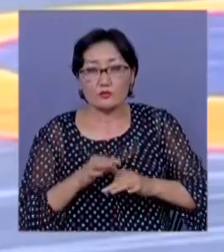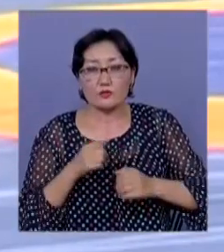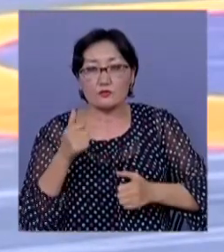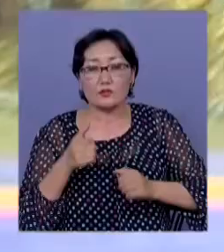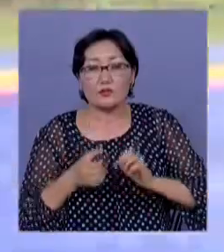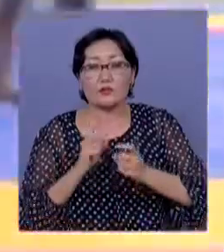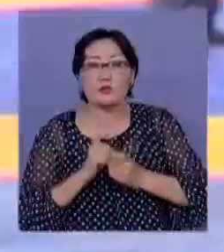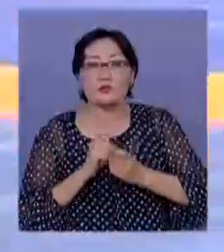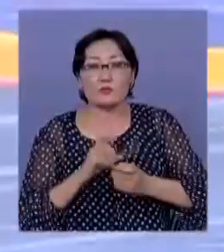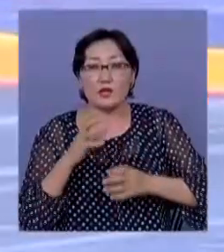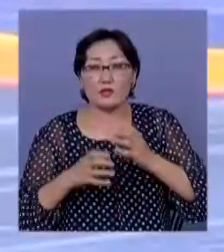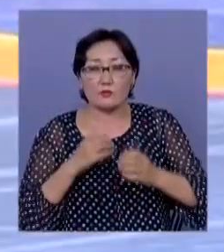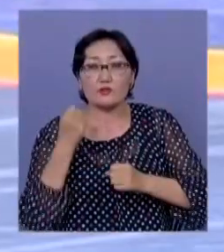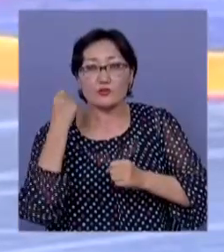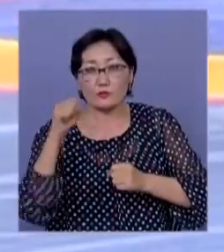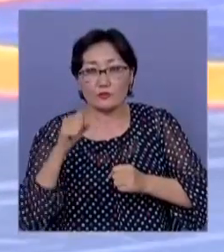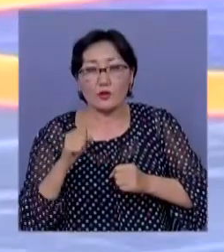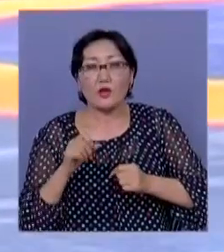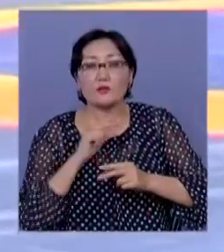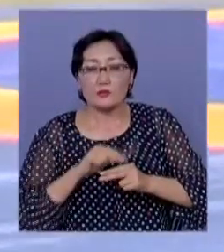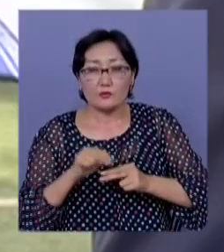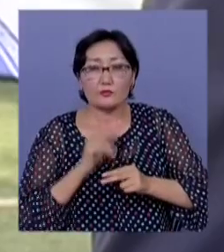әлем чемпиондары көптеп шығатынына сенімді екенін сөз